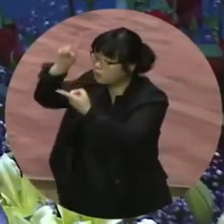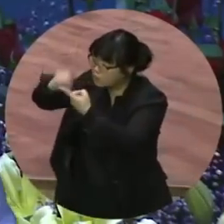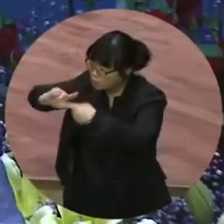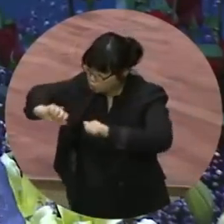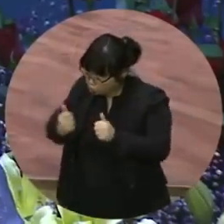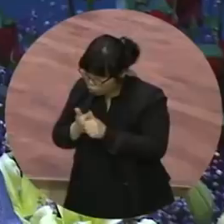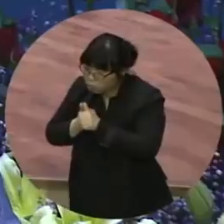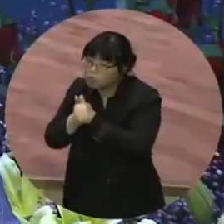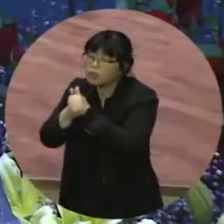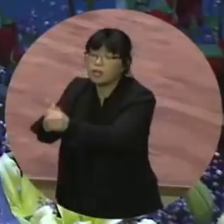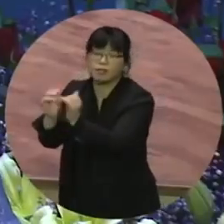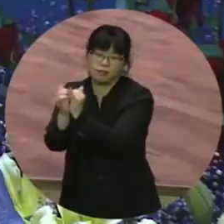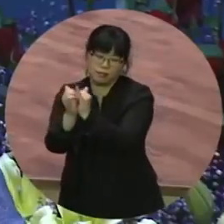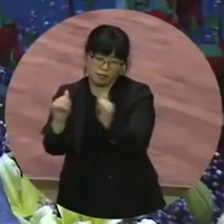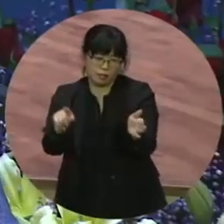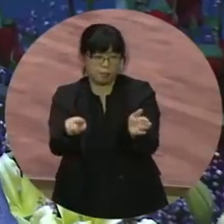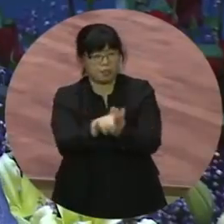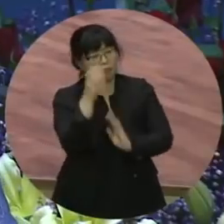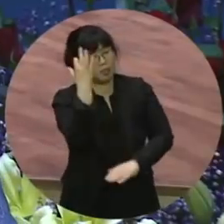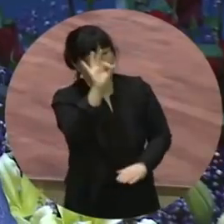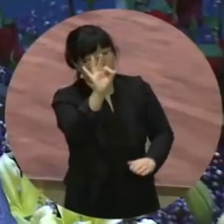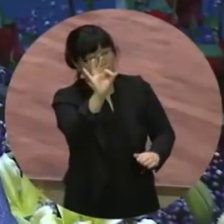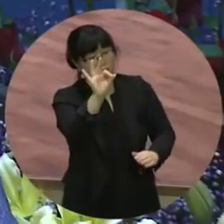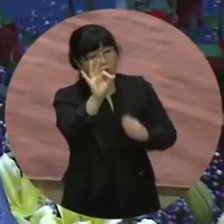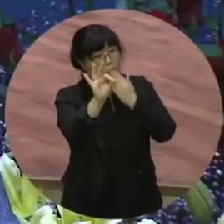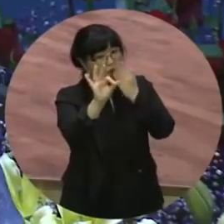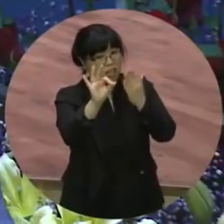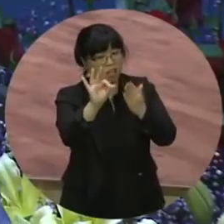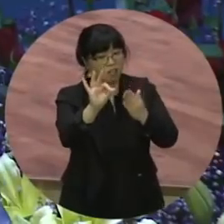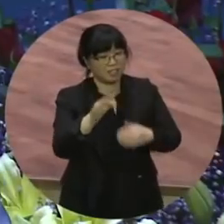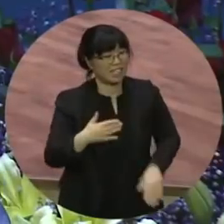순종하는 사람. 우리 영계 성도들은 다 그렇게 살아왔어요.